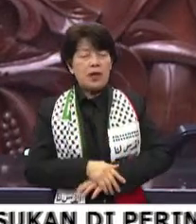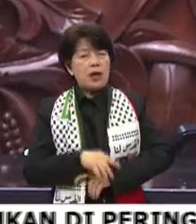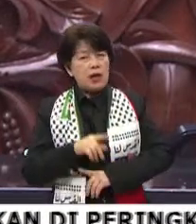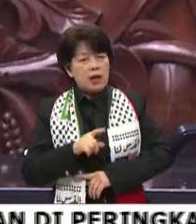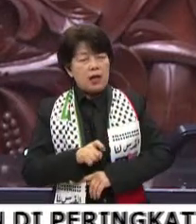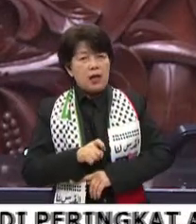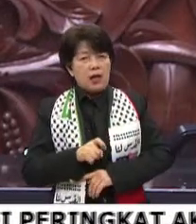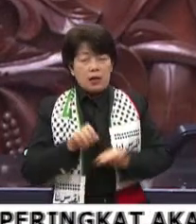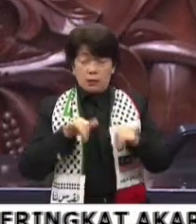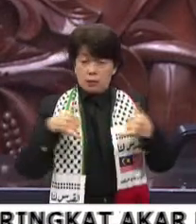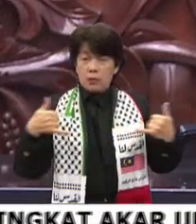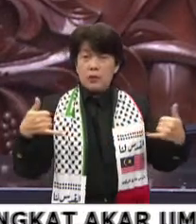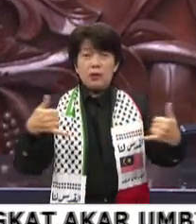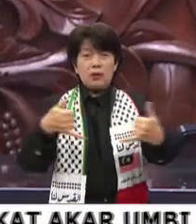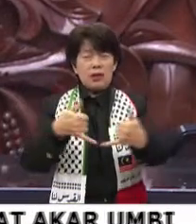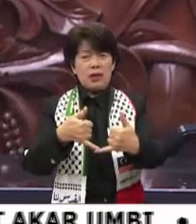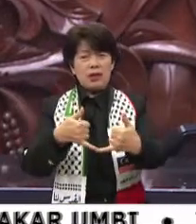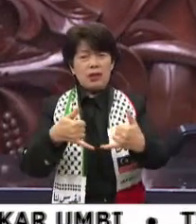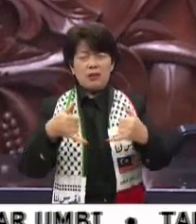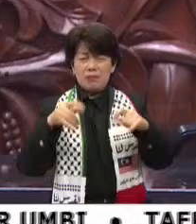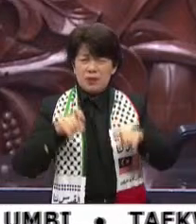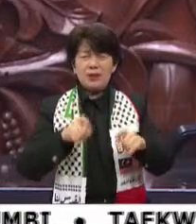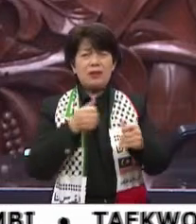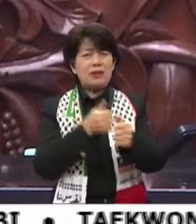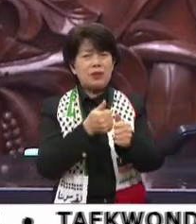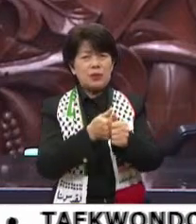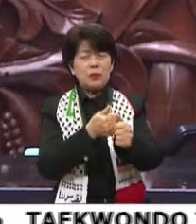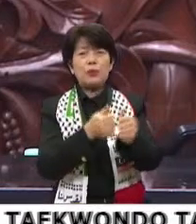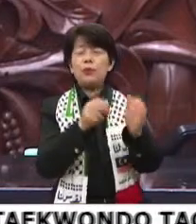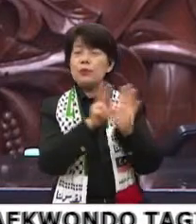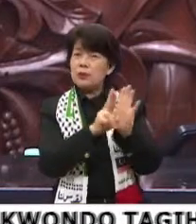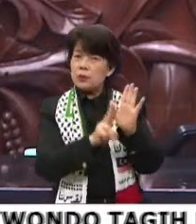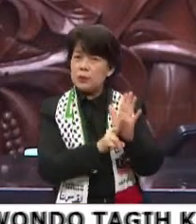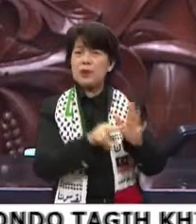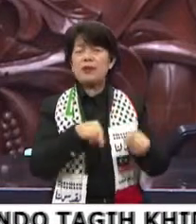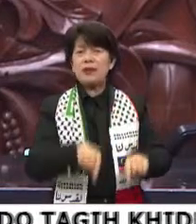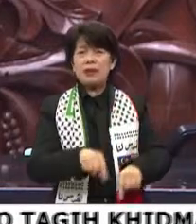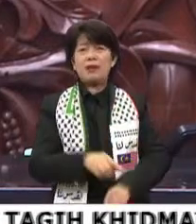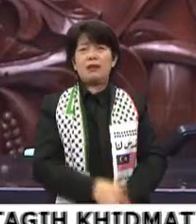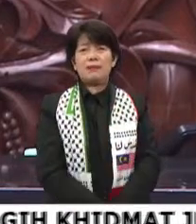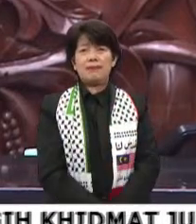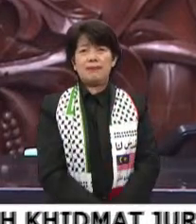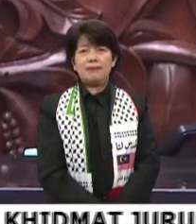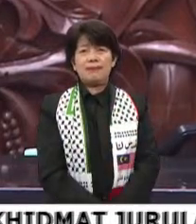oleh masyarakat oleh kerana undang-undang begini Terima kasih yang bermat